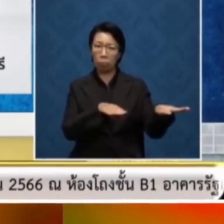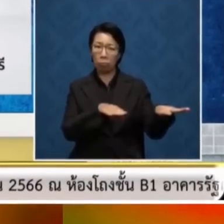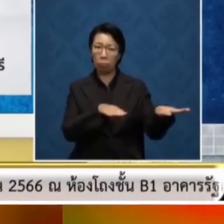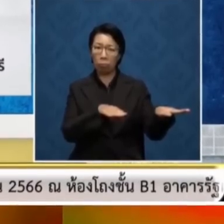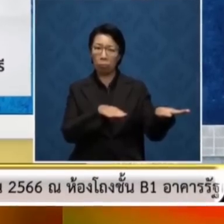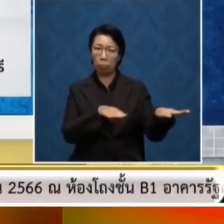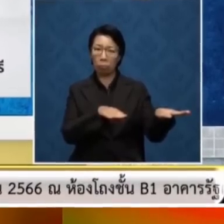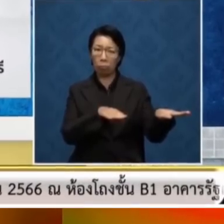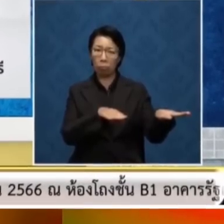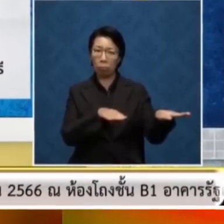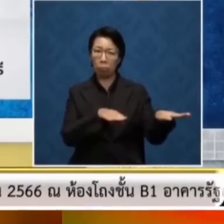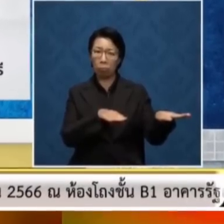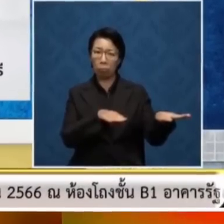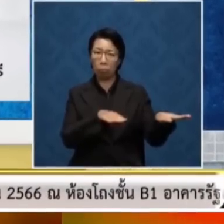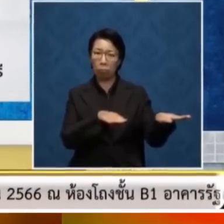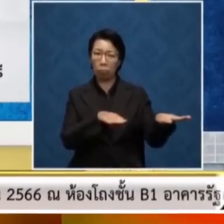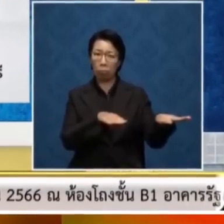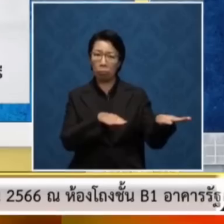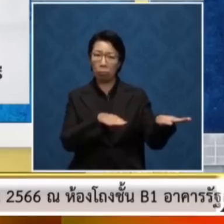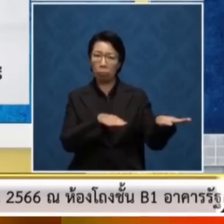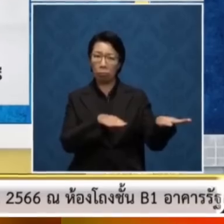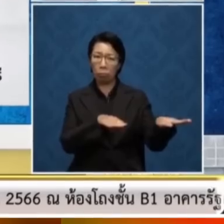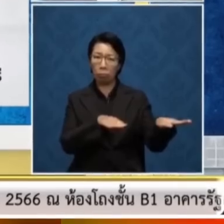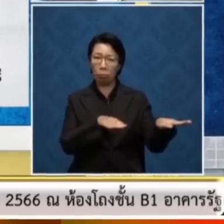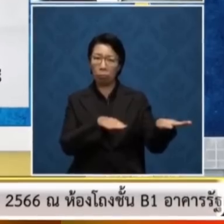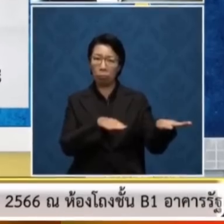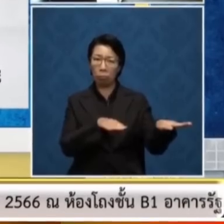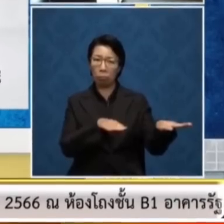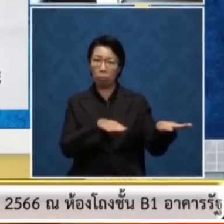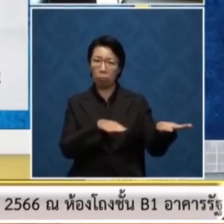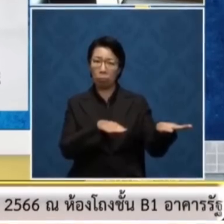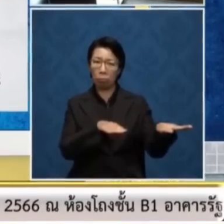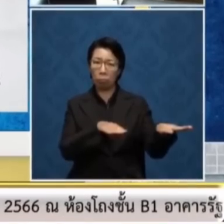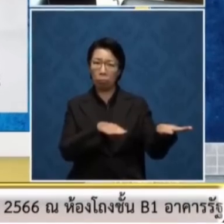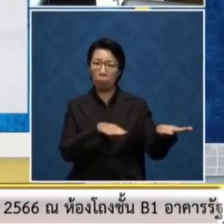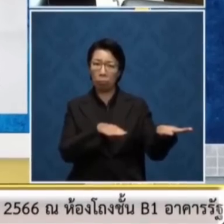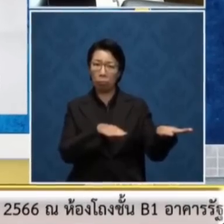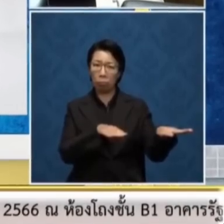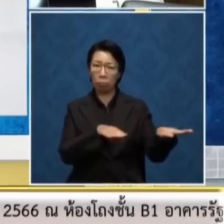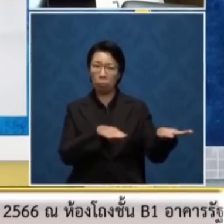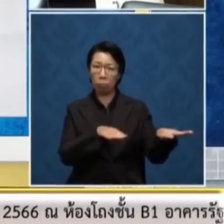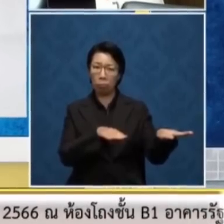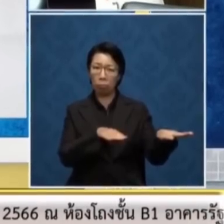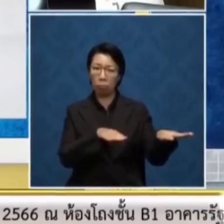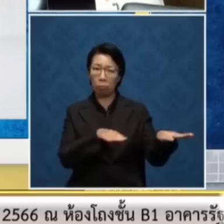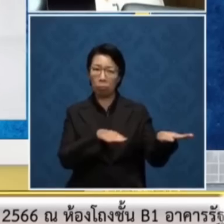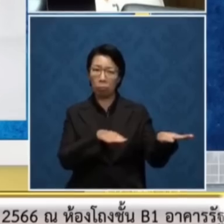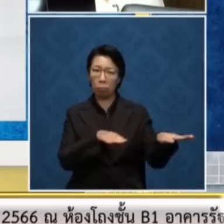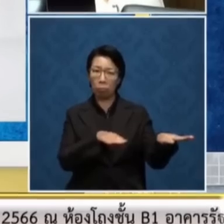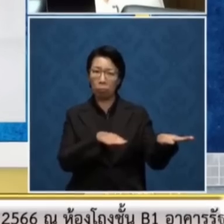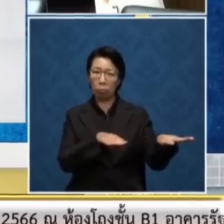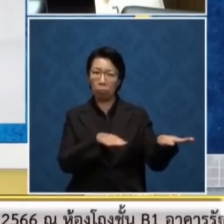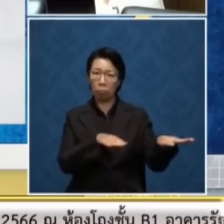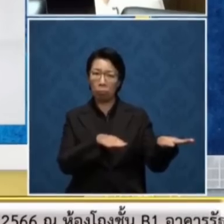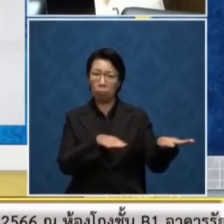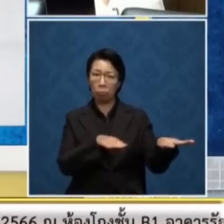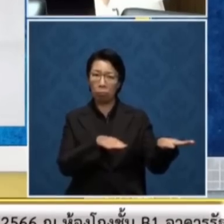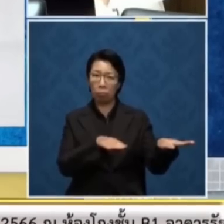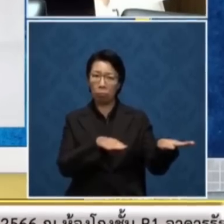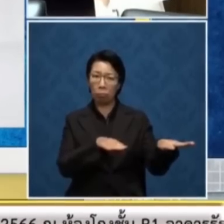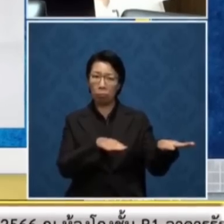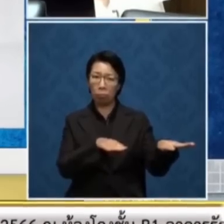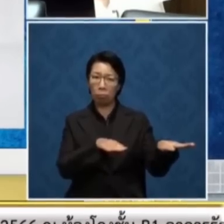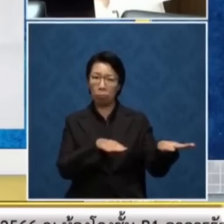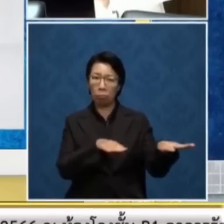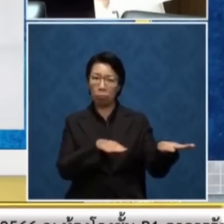หมพันธ์ลองมาเช็คลิสต์ว่าอะไรที่เคยวิเคราะห์ถูกและอะไรวิเคราะห์ผิด ที่วิเคราะห์ถูกได้แก่เพื่อไทยเ